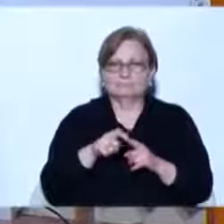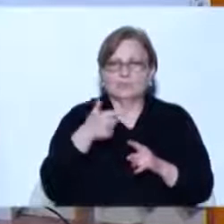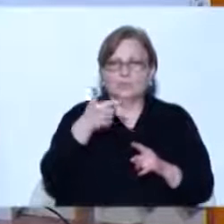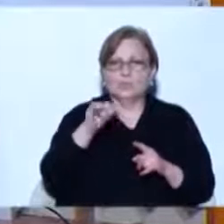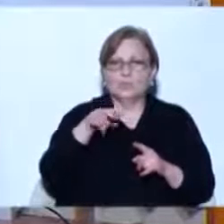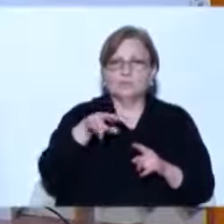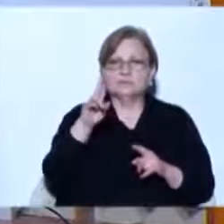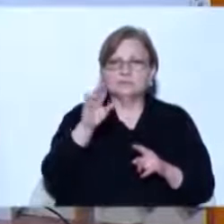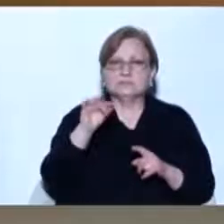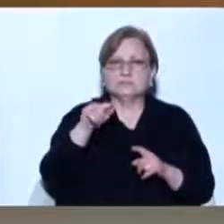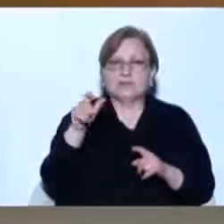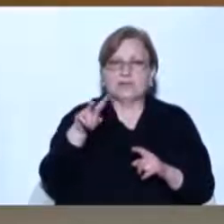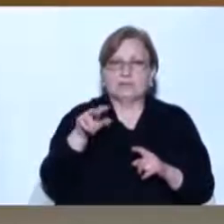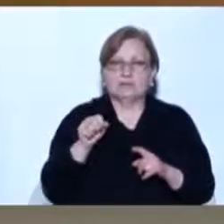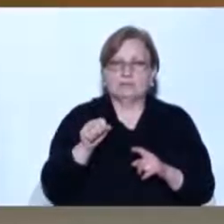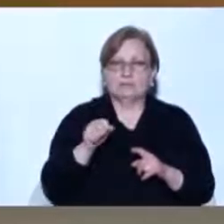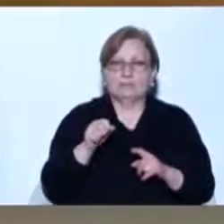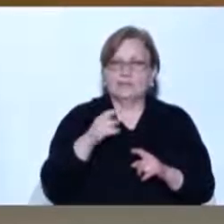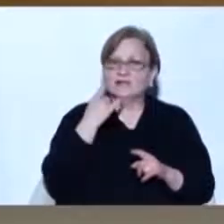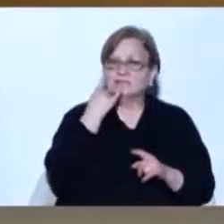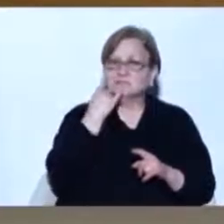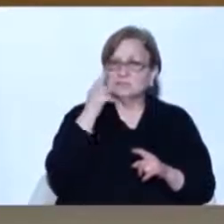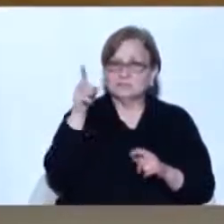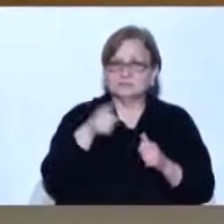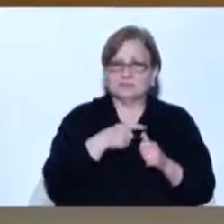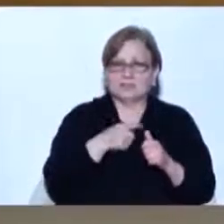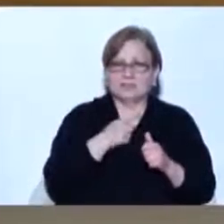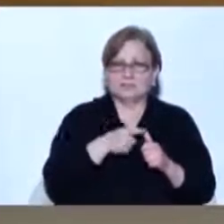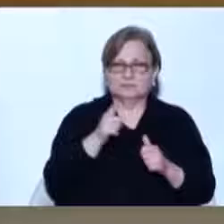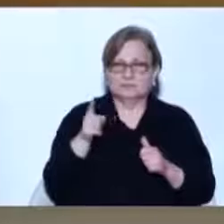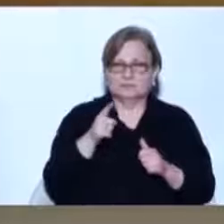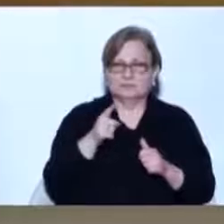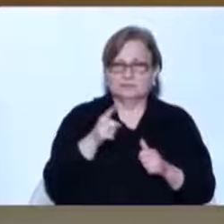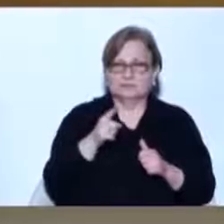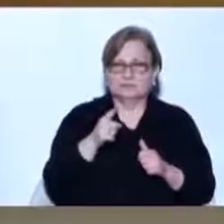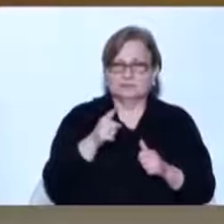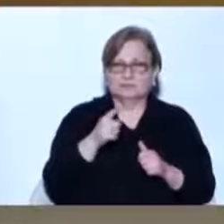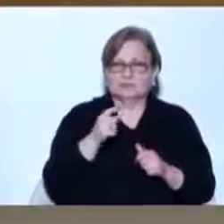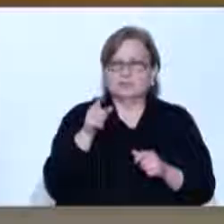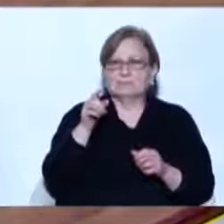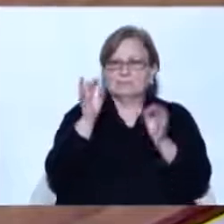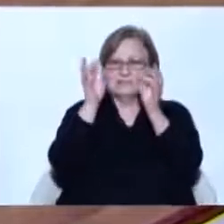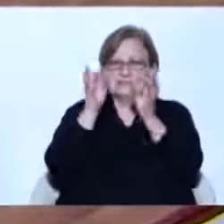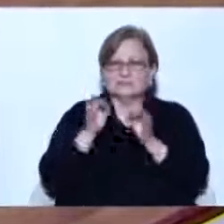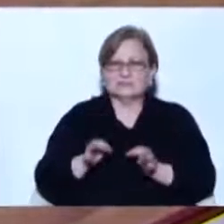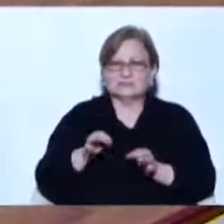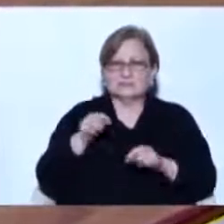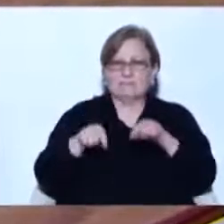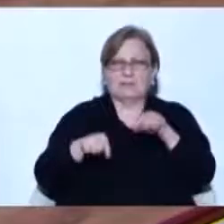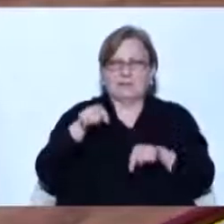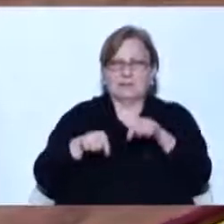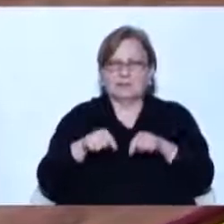გულწითელა. გულწითელა ჩიტის ერთ-ერთი სახეობაა. ძალიან წვრილი ფეხები აქვს და